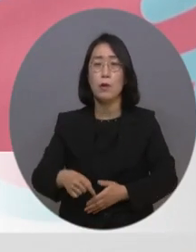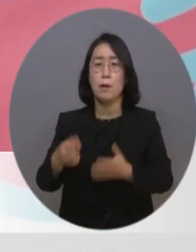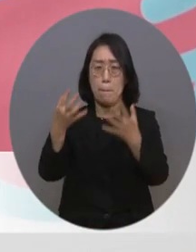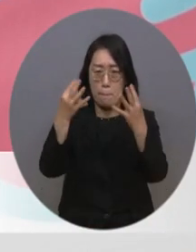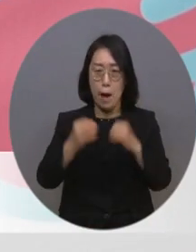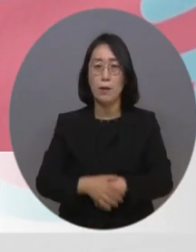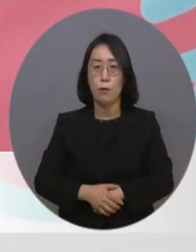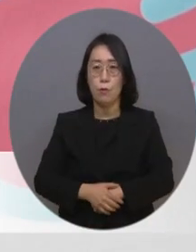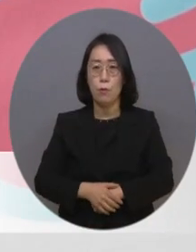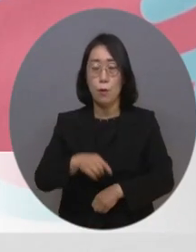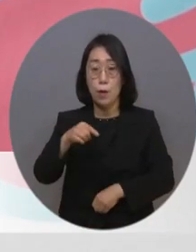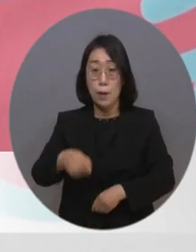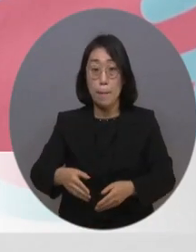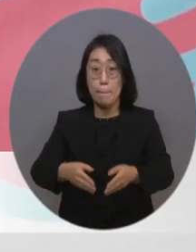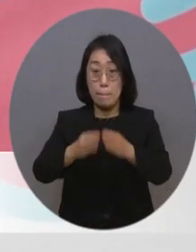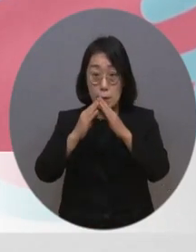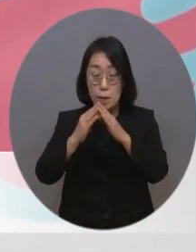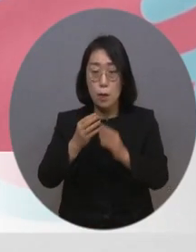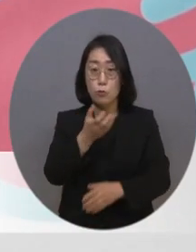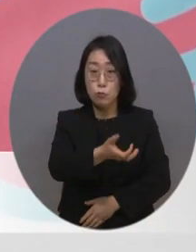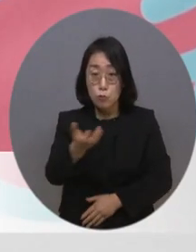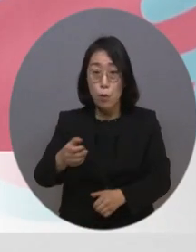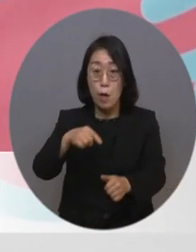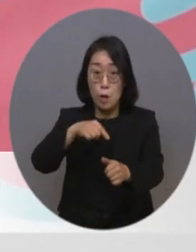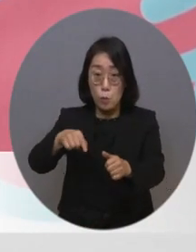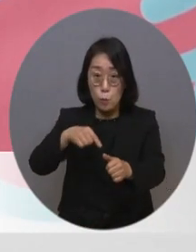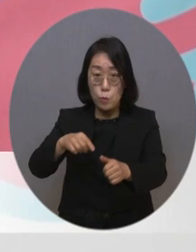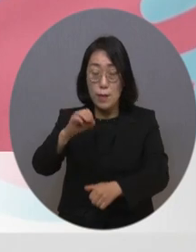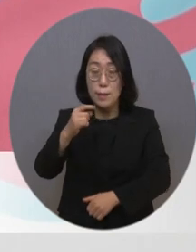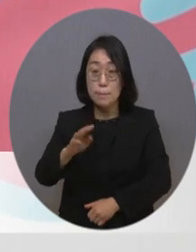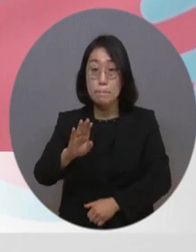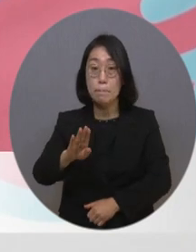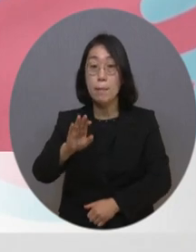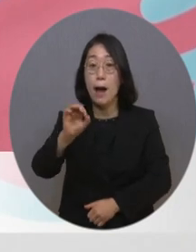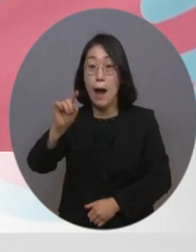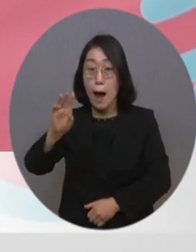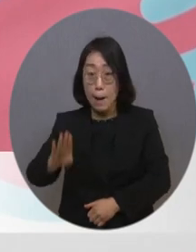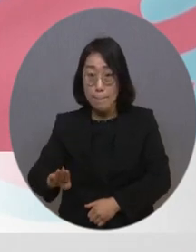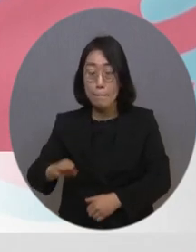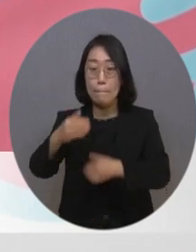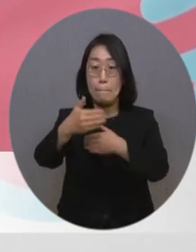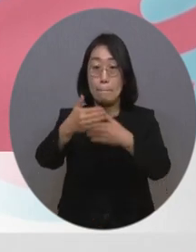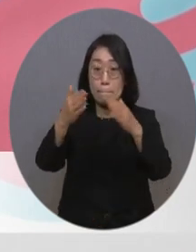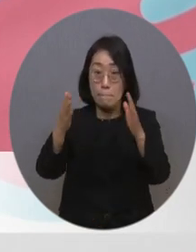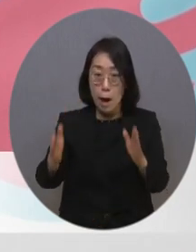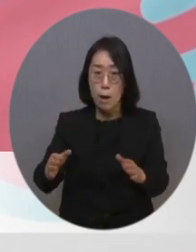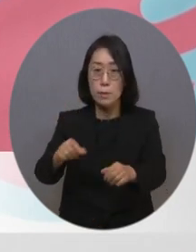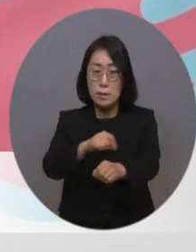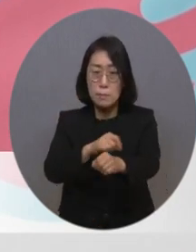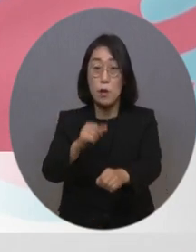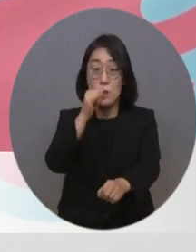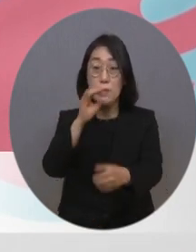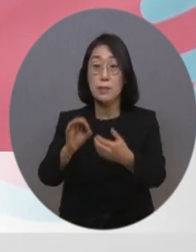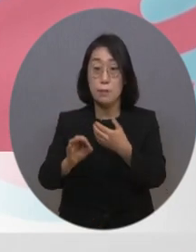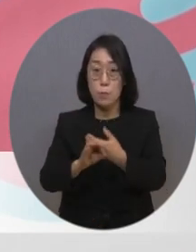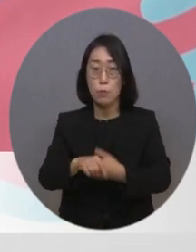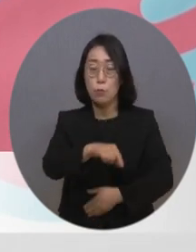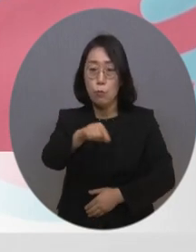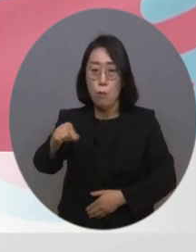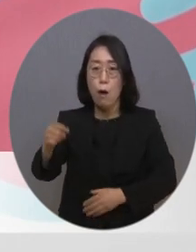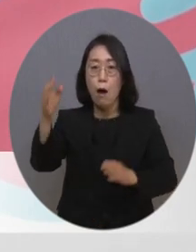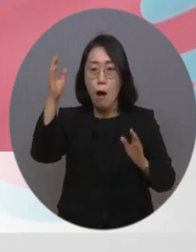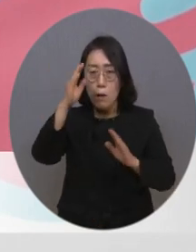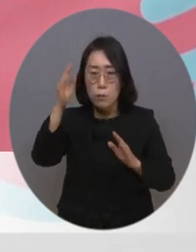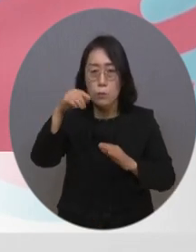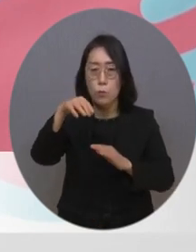이런 기관이 생겨서 순회교육 학생들을 위한 그 음압병실 같은 교실들도 있다면 우리 순회교육 학생들도